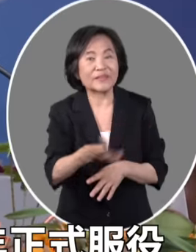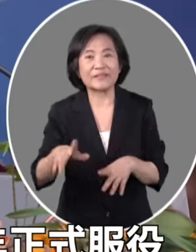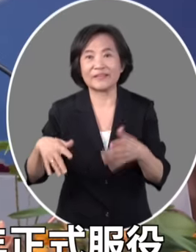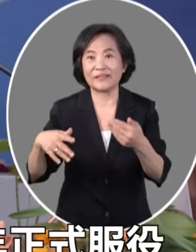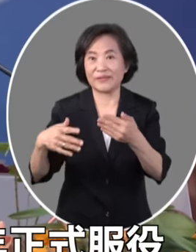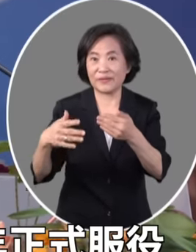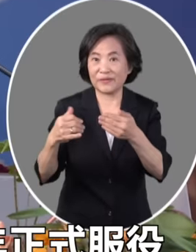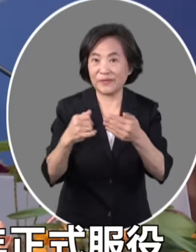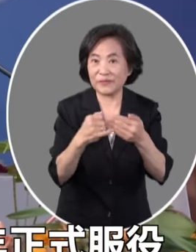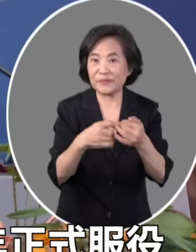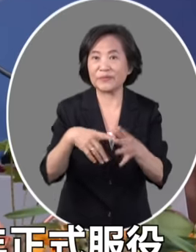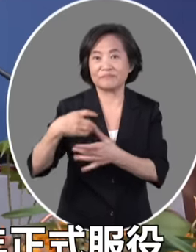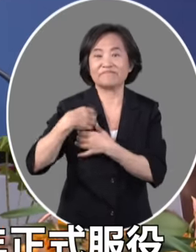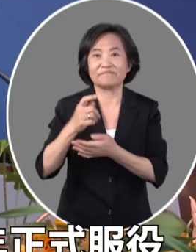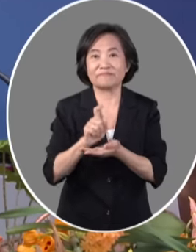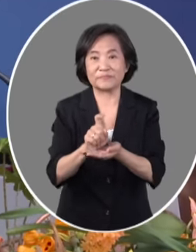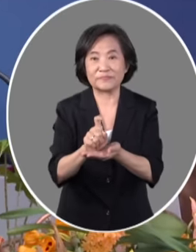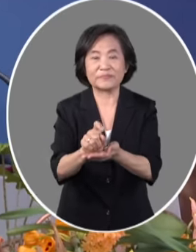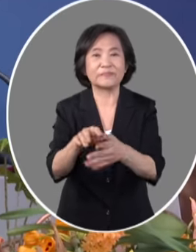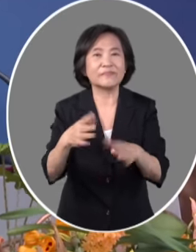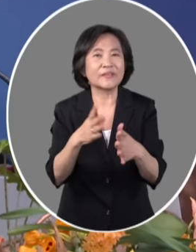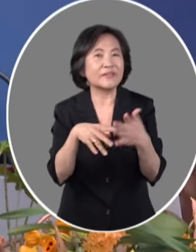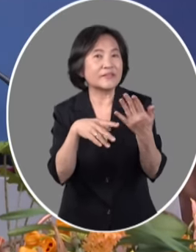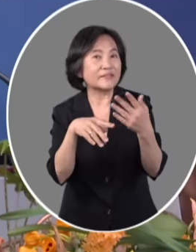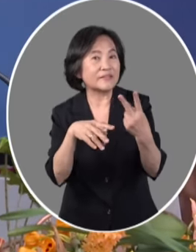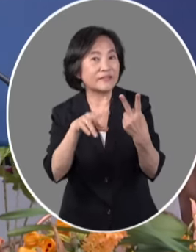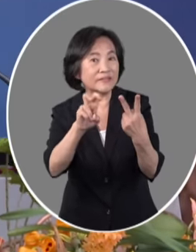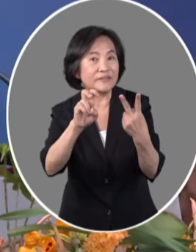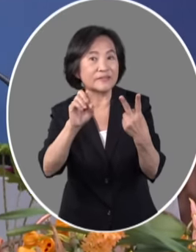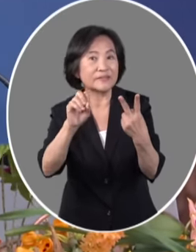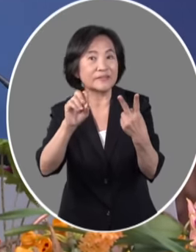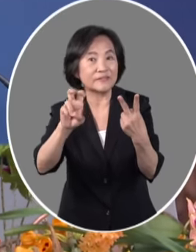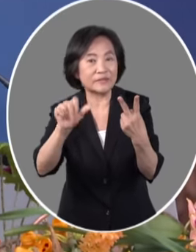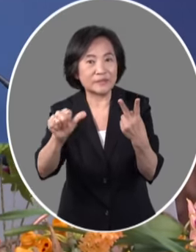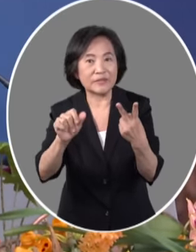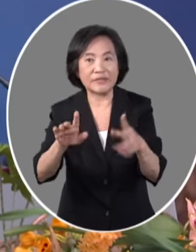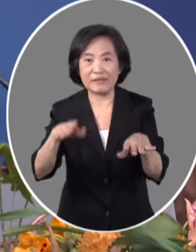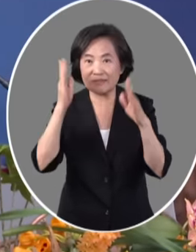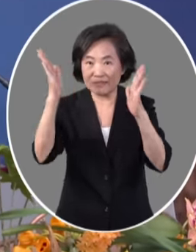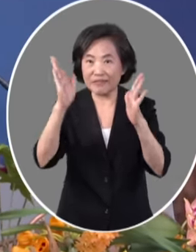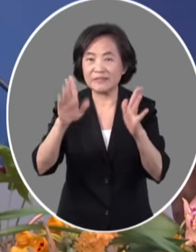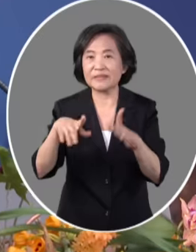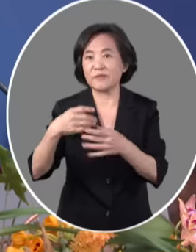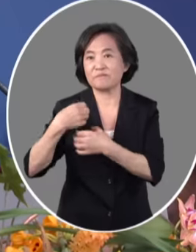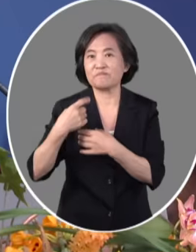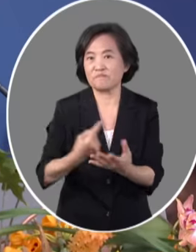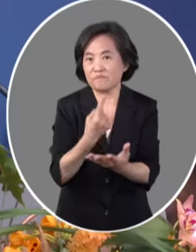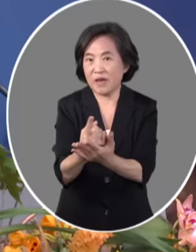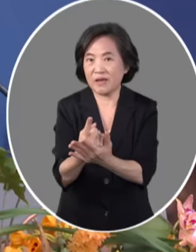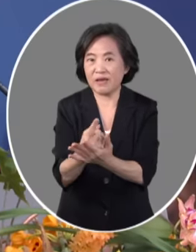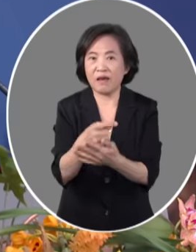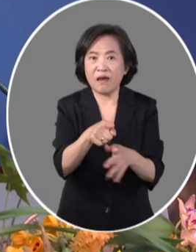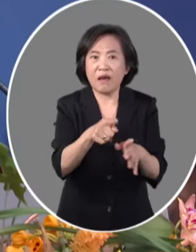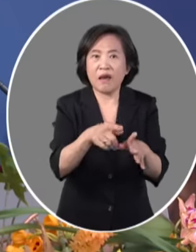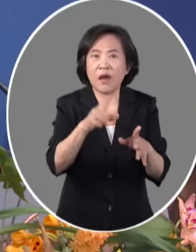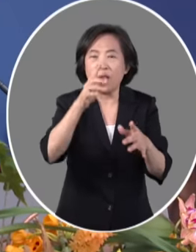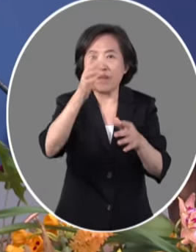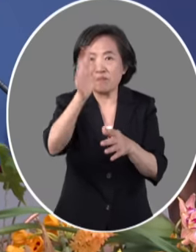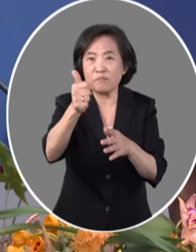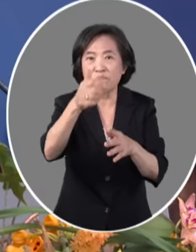2025年正式服役。潜舰国造是历经30年不同政党的总